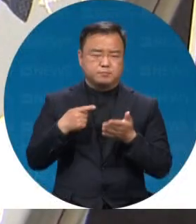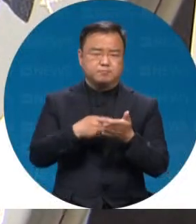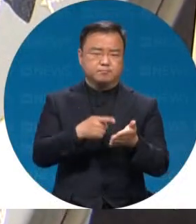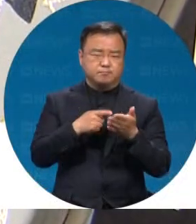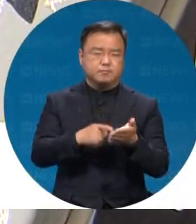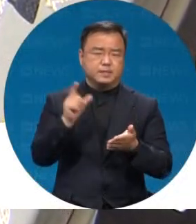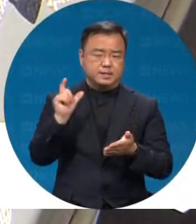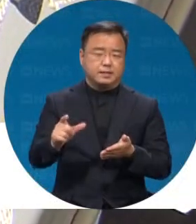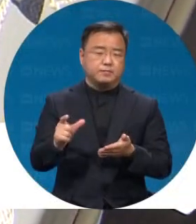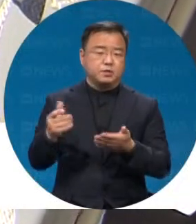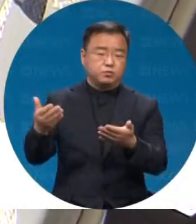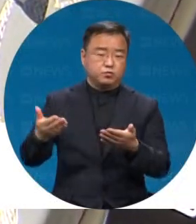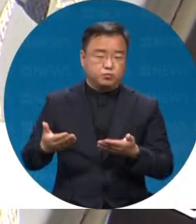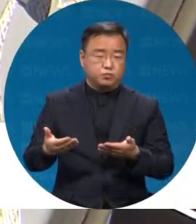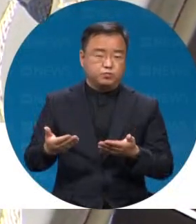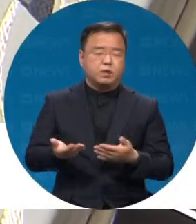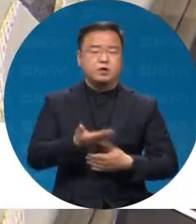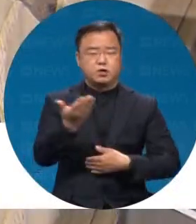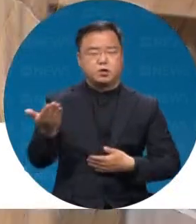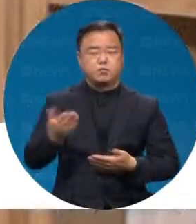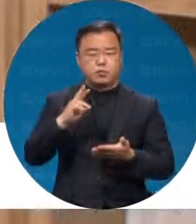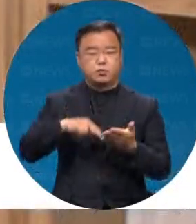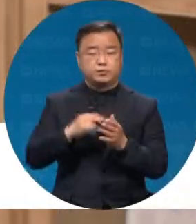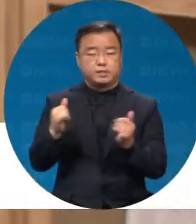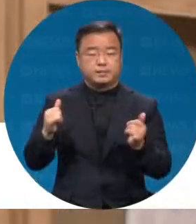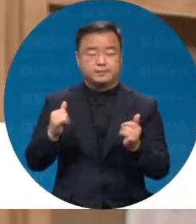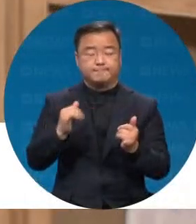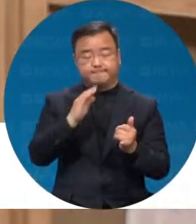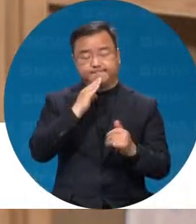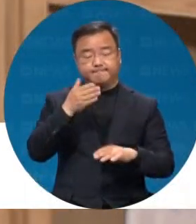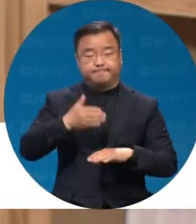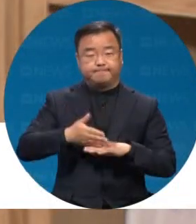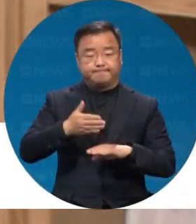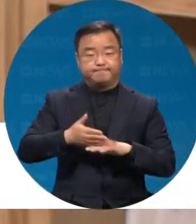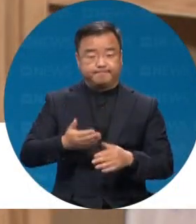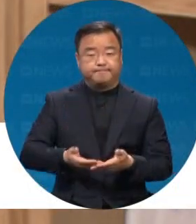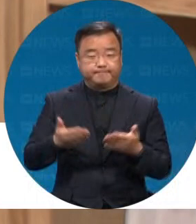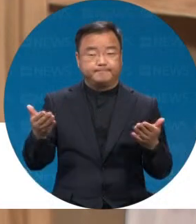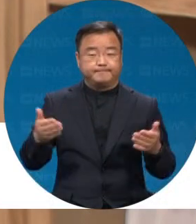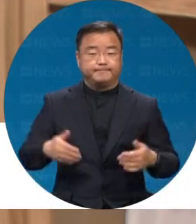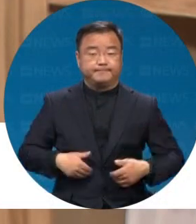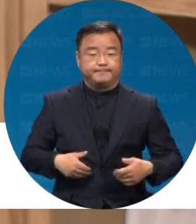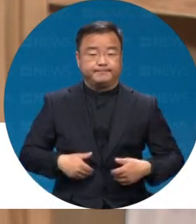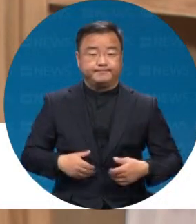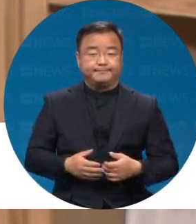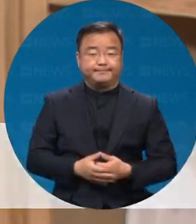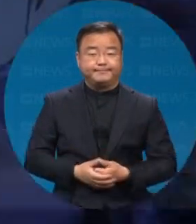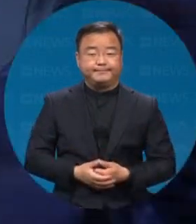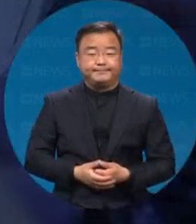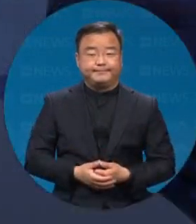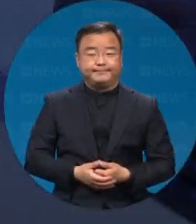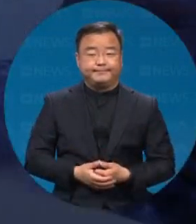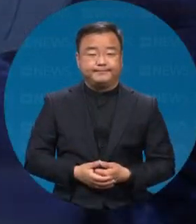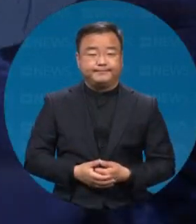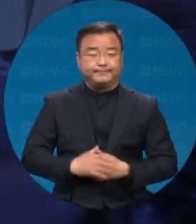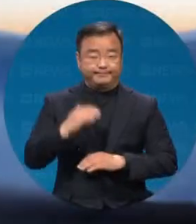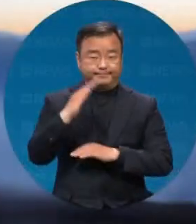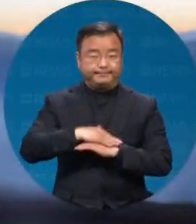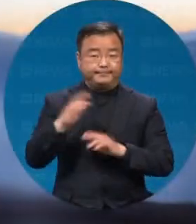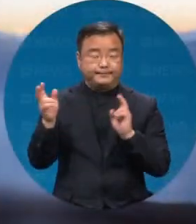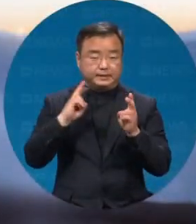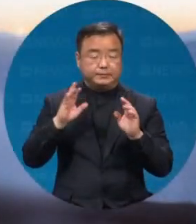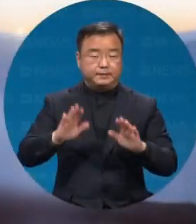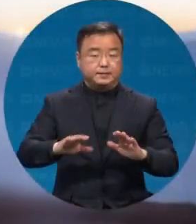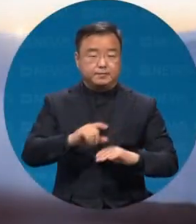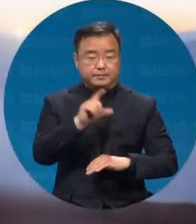그런지 게임의 라든지 톡 짜 들 이렇게 더 이제 감사를 바탕이 드려야 겠죠 출판사는 이번